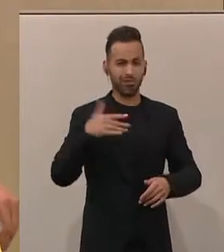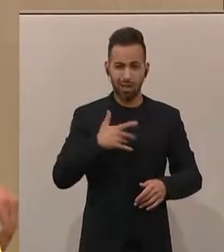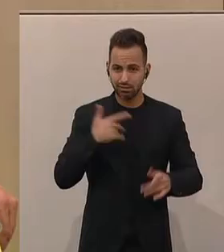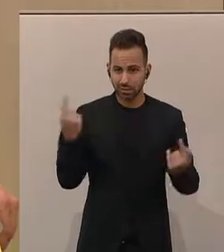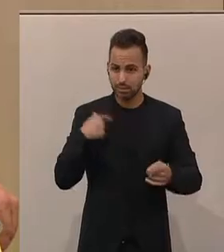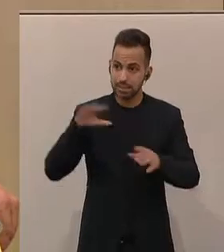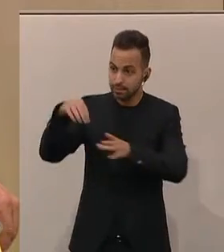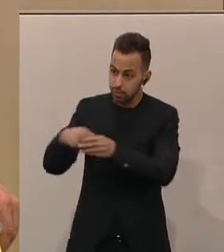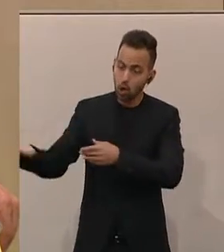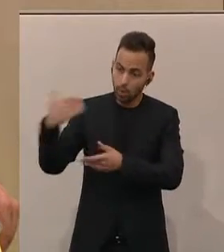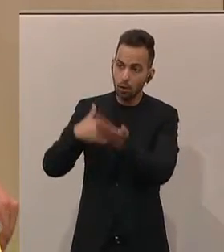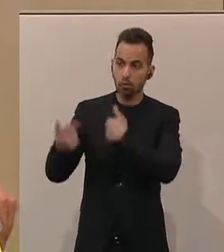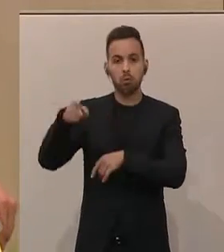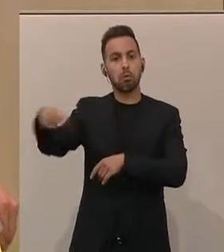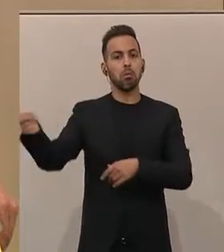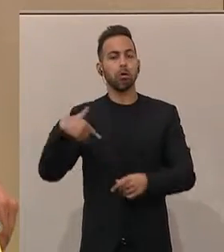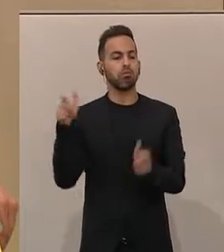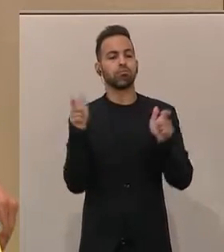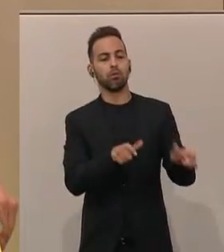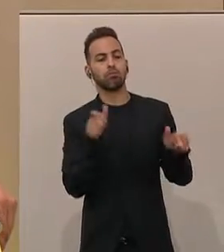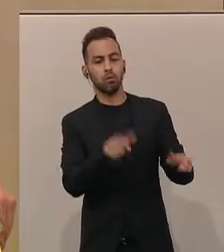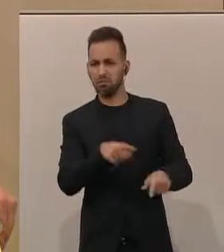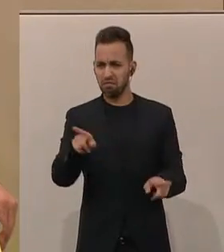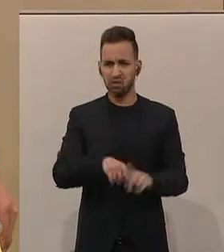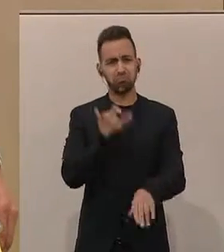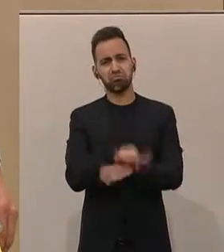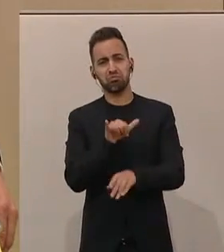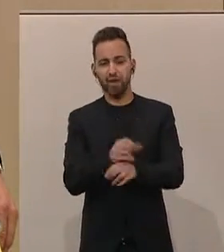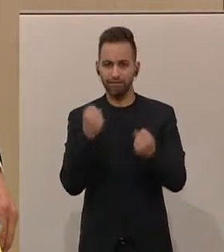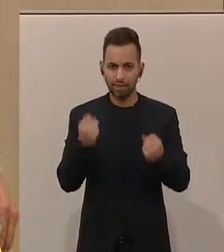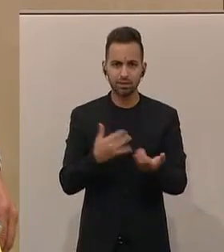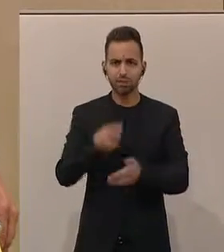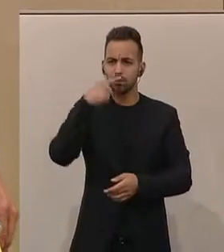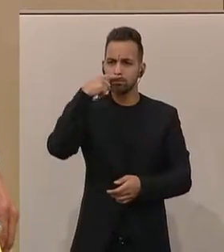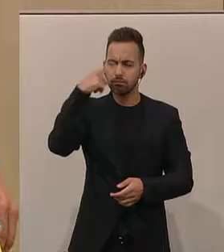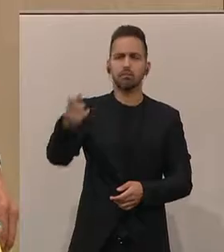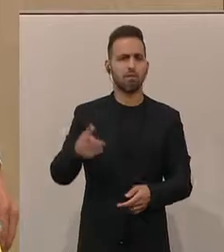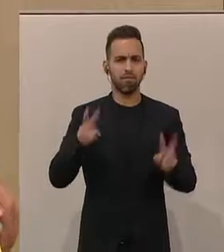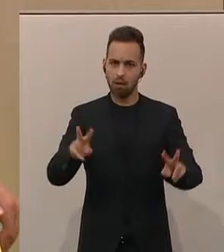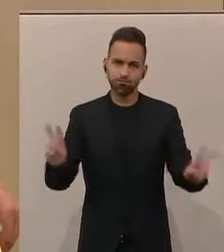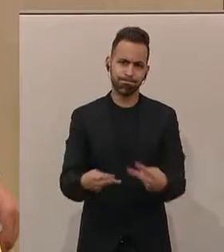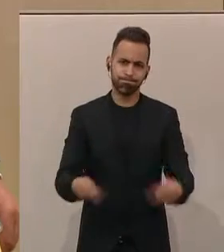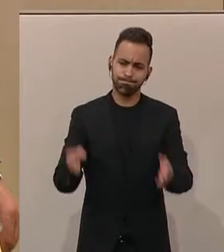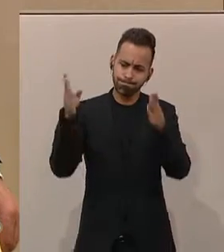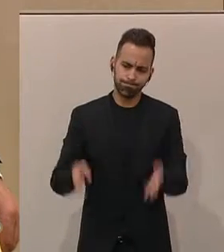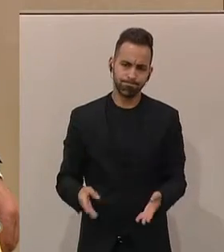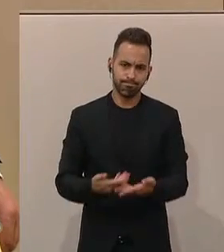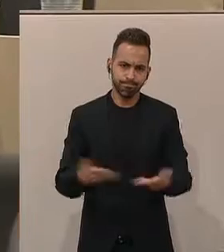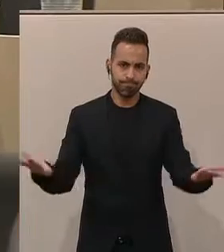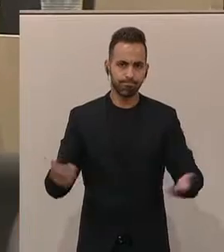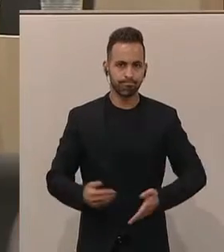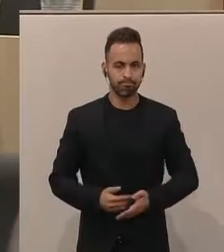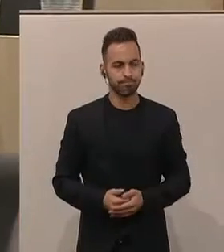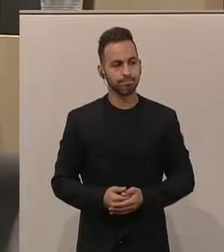Kulissen. Sie steigen nicht drauf ein. Sie sind in einer Ignoranz unterwegs, in einer Überheblichkeit, dass es nicht zum Aushalten ist.